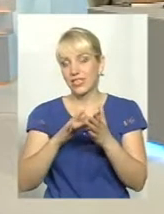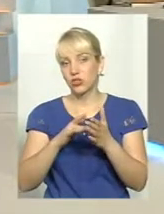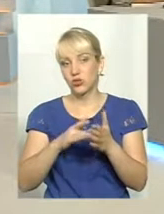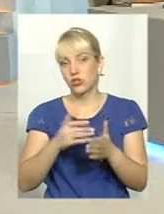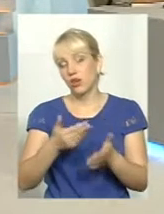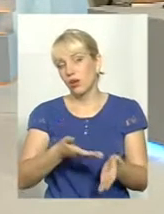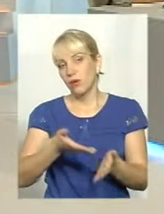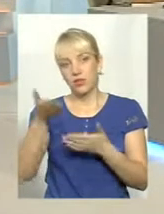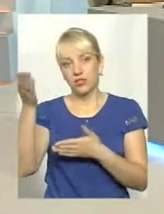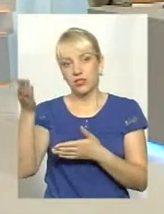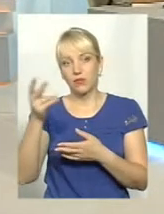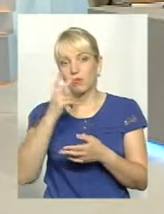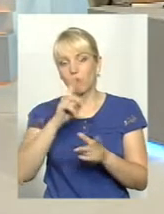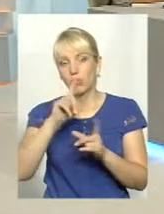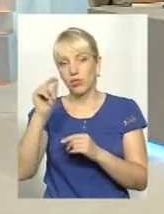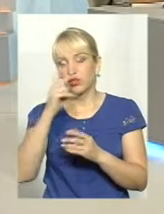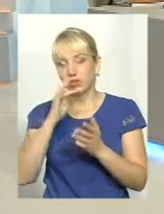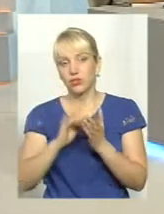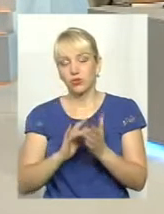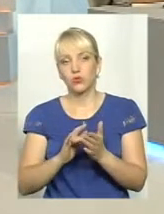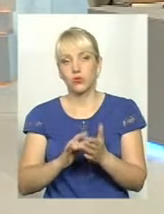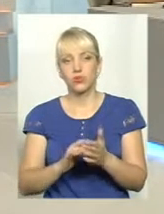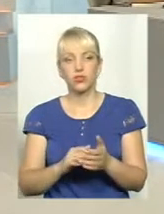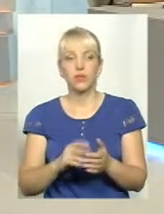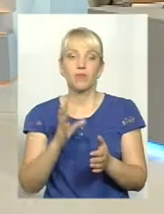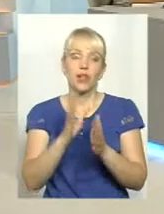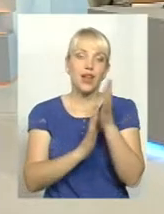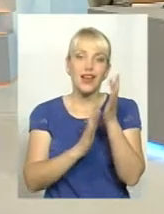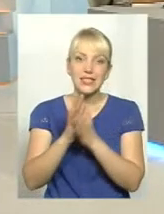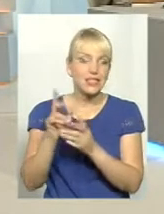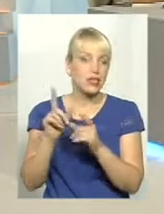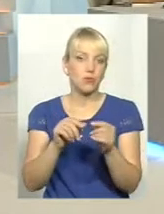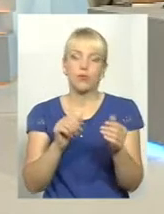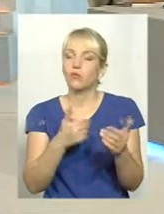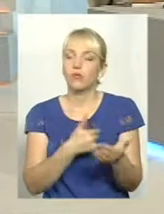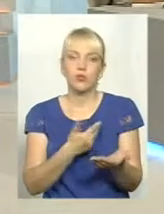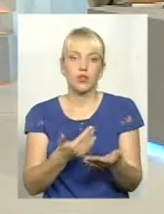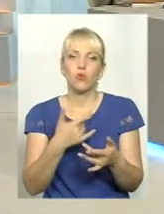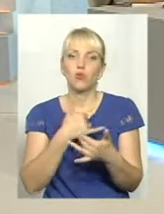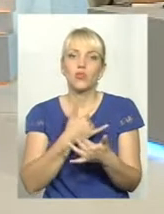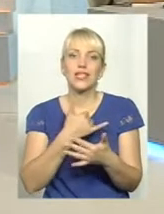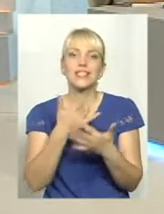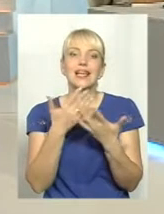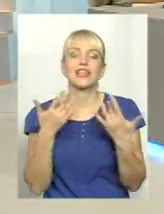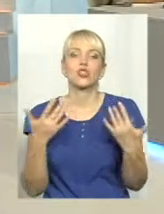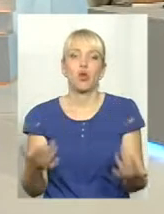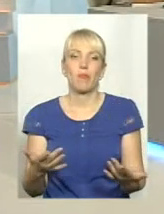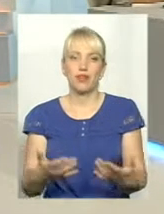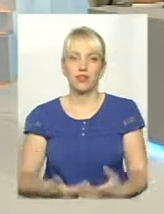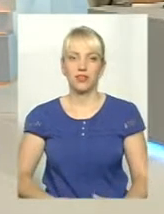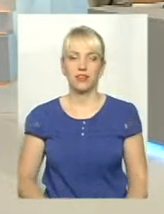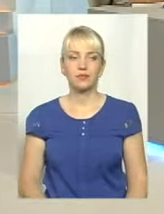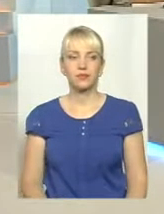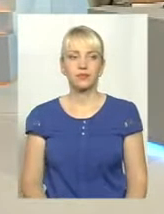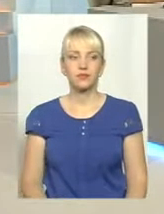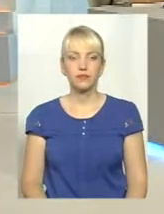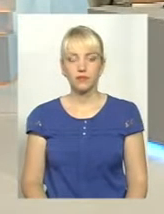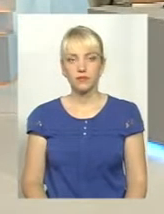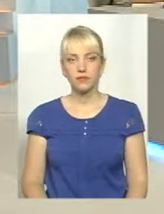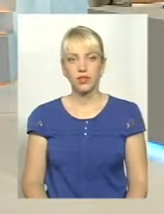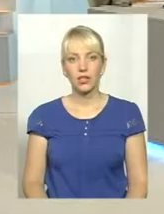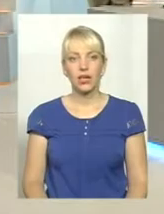Атлантида. Хочеш, не знаю... Спокою, сатані, будь ласка, так? Здоров'ю. Хочеш побачити атомну станцію